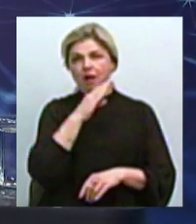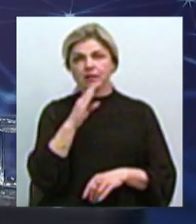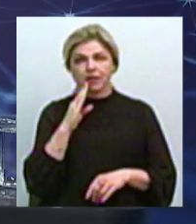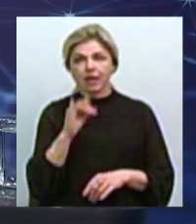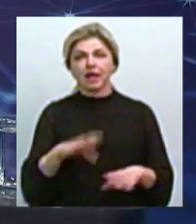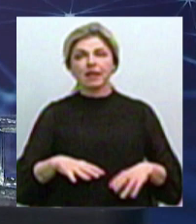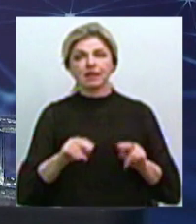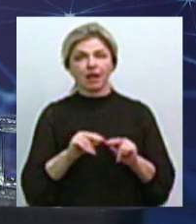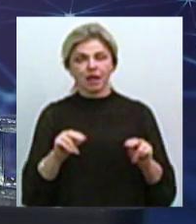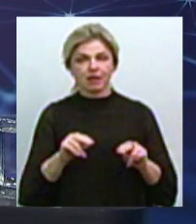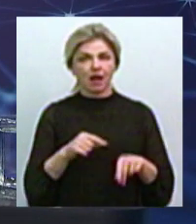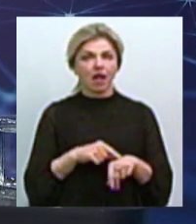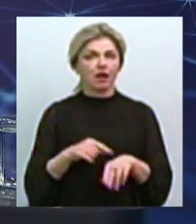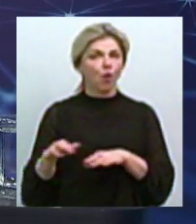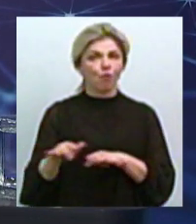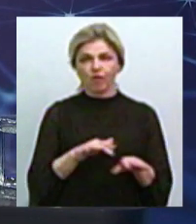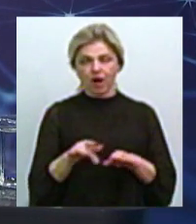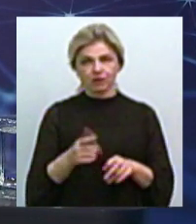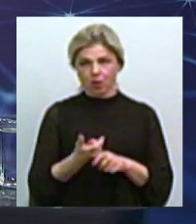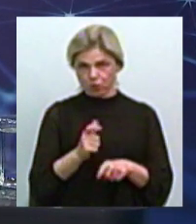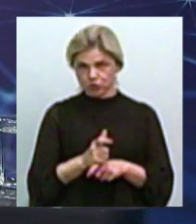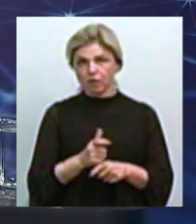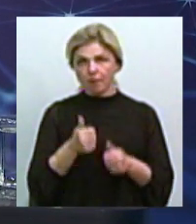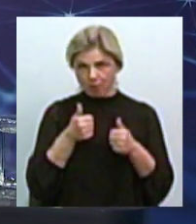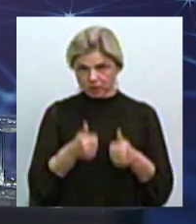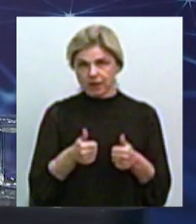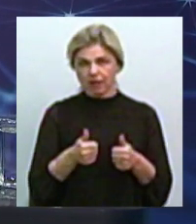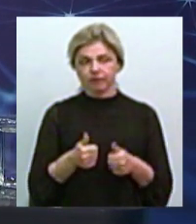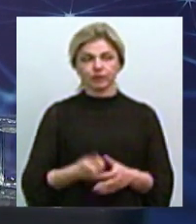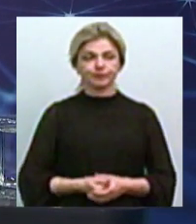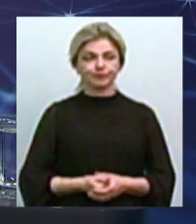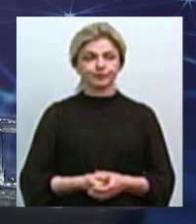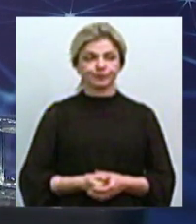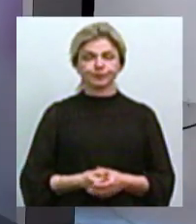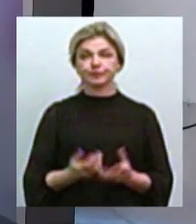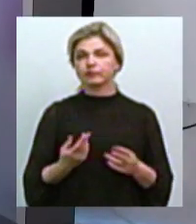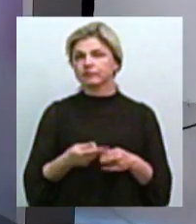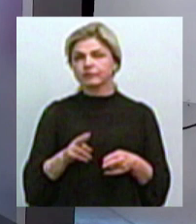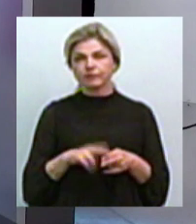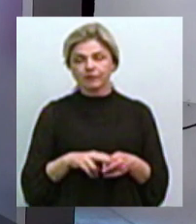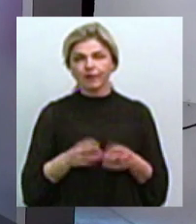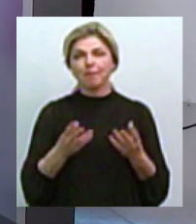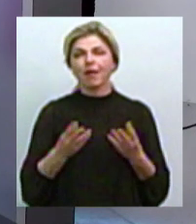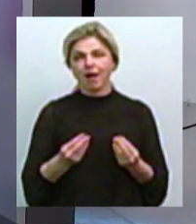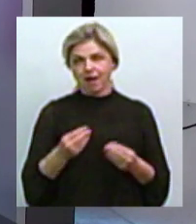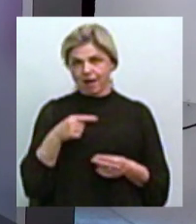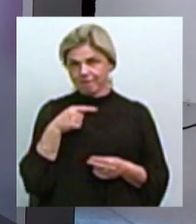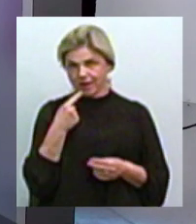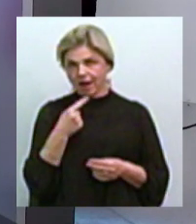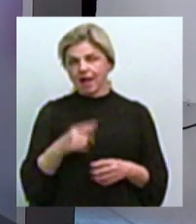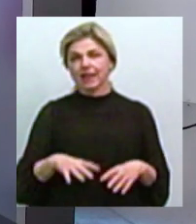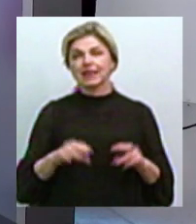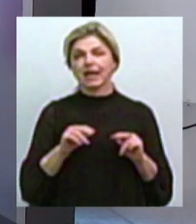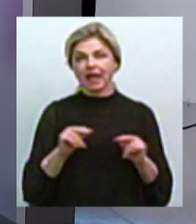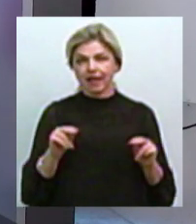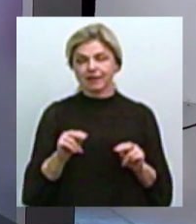дуже так позитивно, так? І ну, это даже, мягко говоря, это даже тренер, прежде всего,